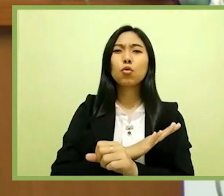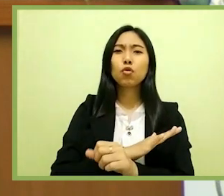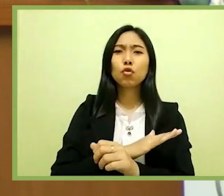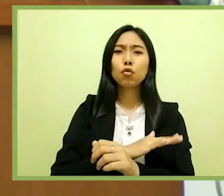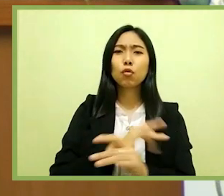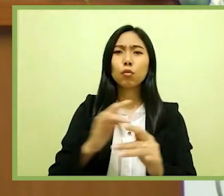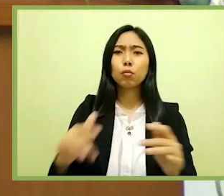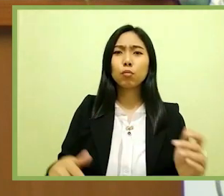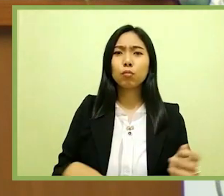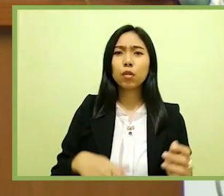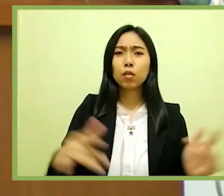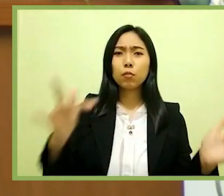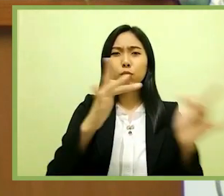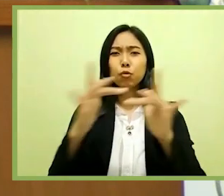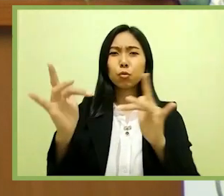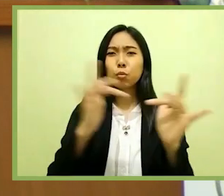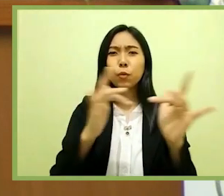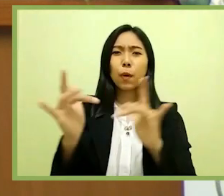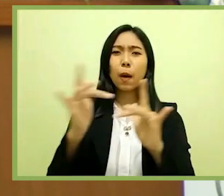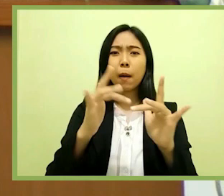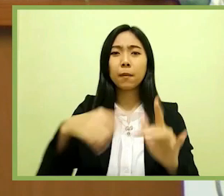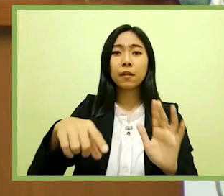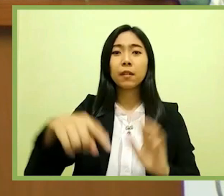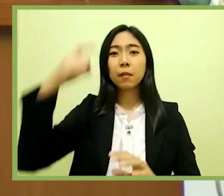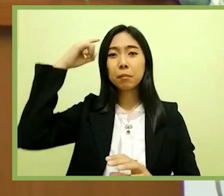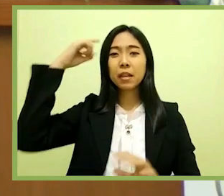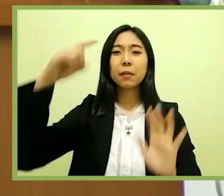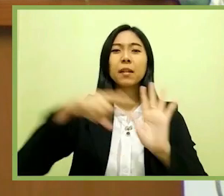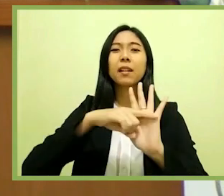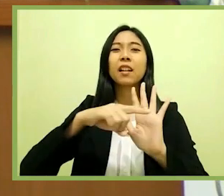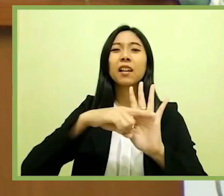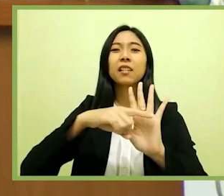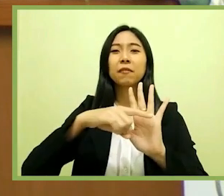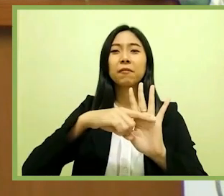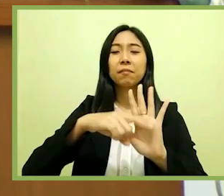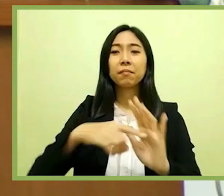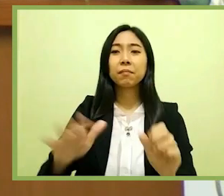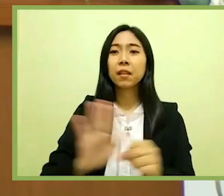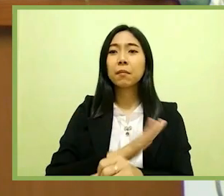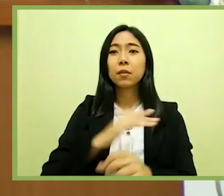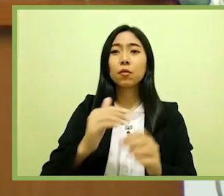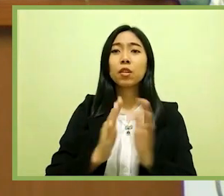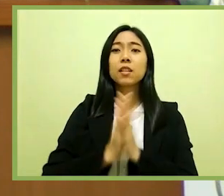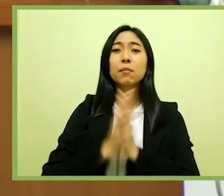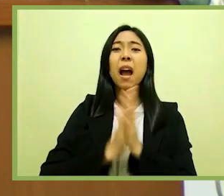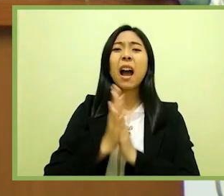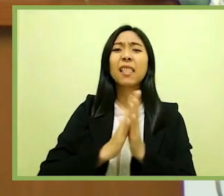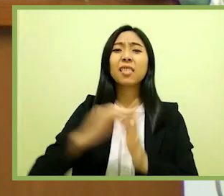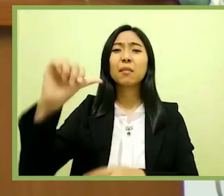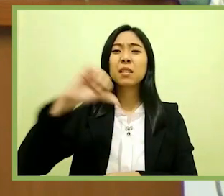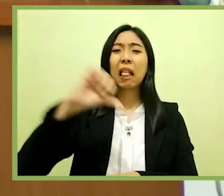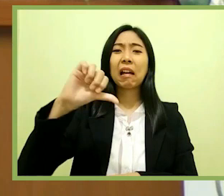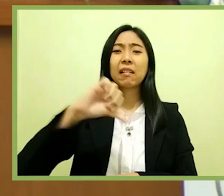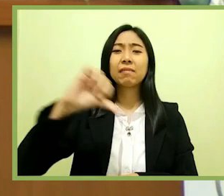permusuhan, penuh dengan persepsi-persepsi negatif tentang orang lain, penuh dengan semangat menjelekkan mereka